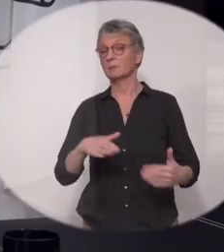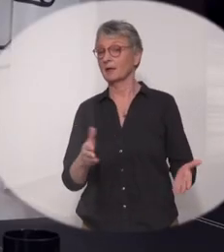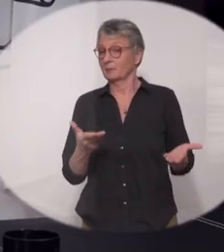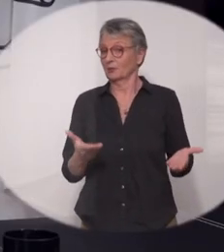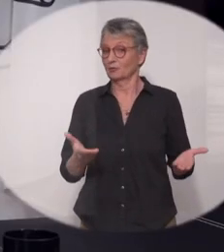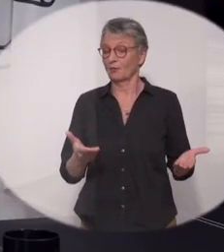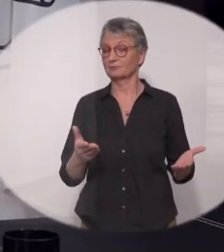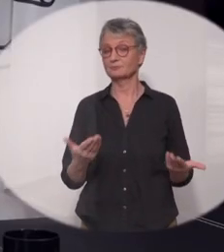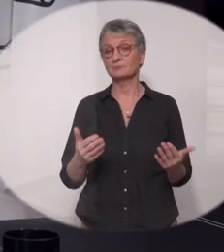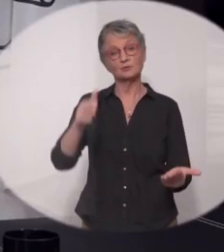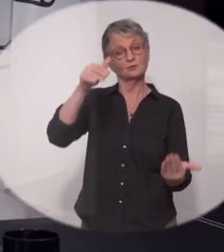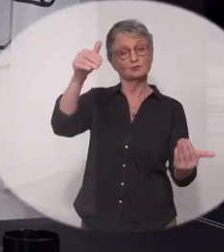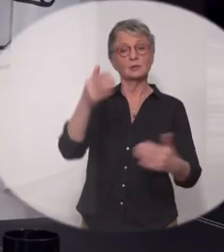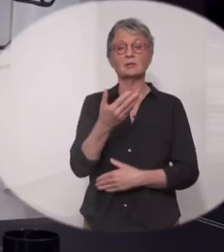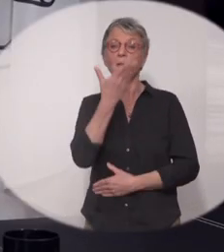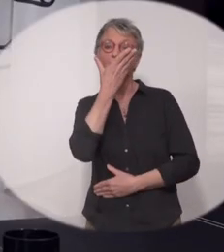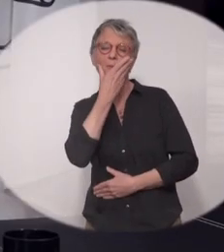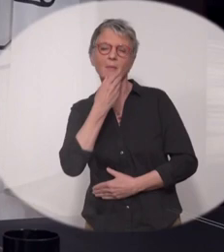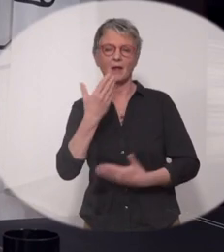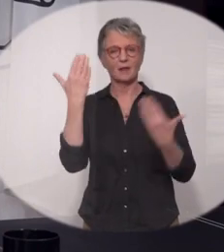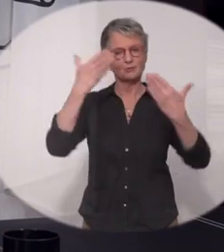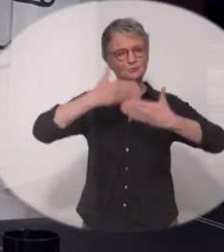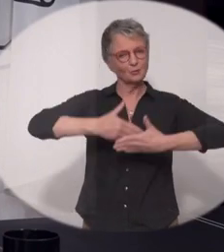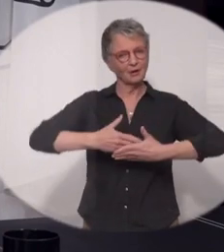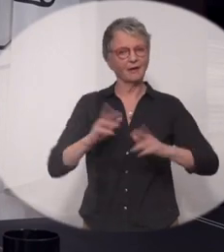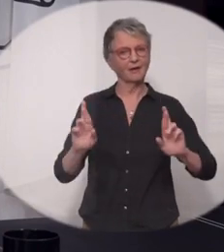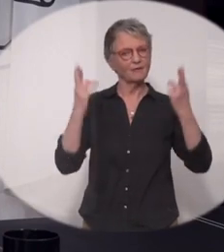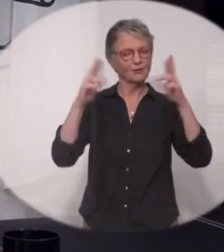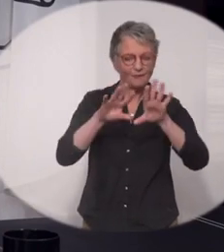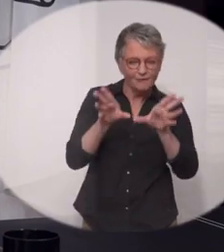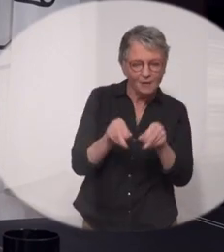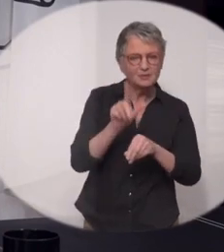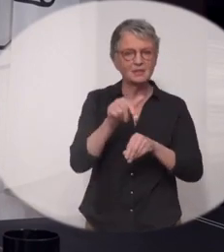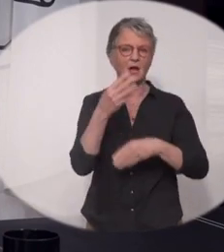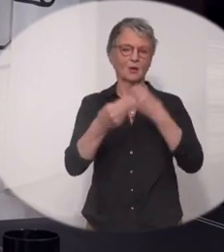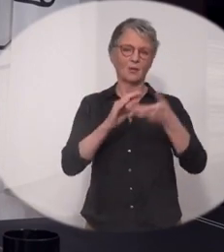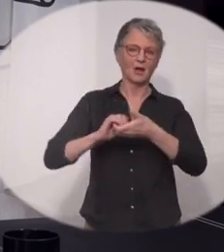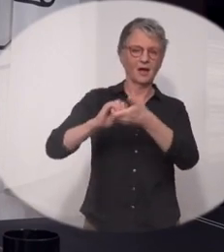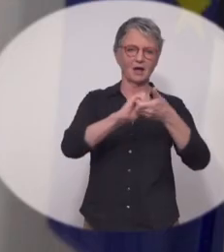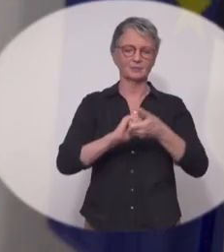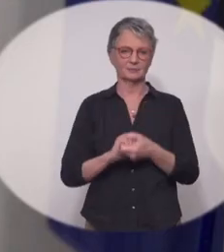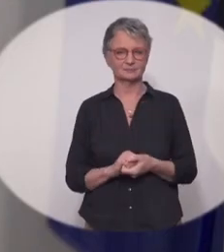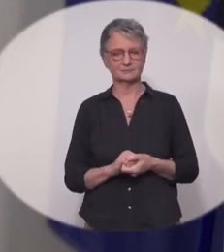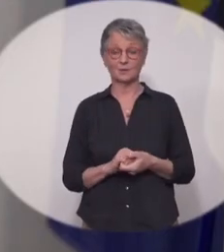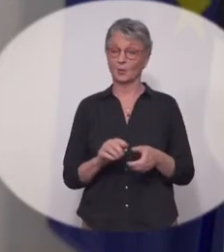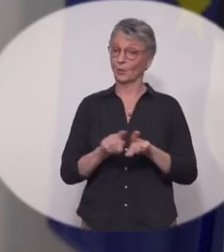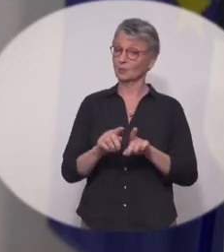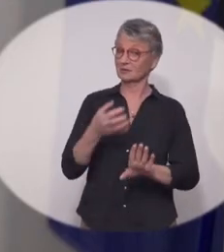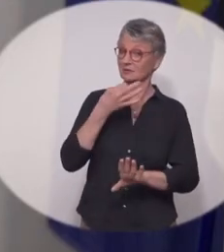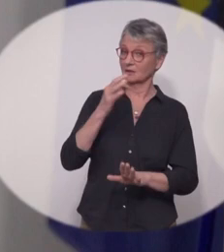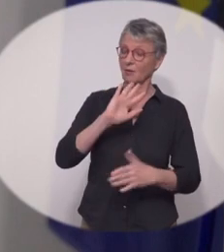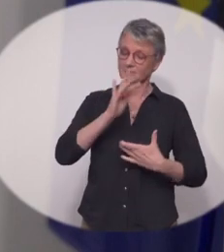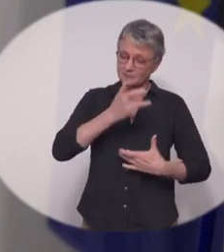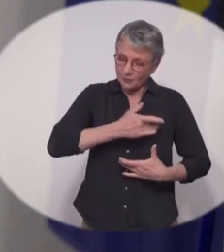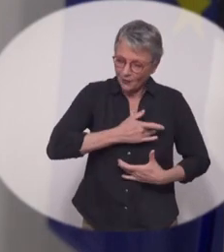zéro on avait la zéro dégât bouanou une famille il ya un coût l'ami goûts et aux communales tran emilie